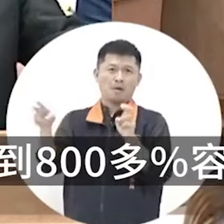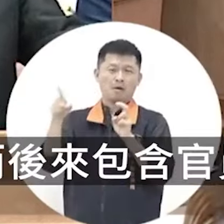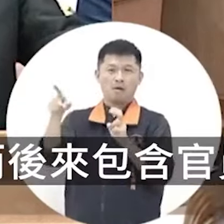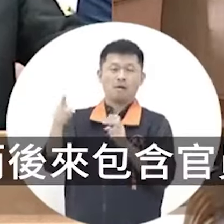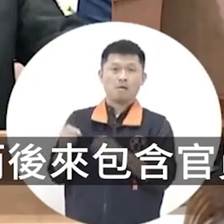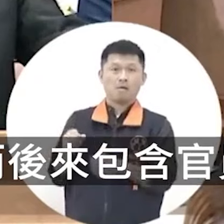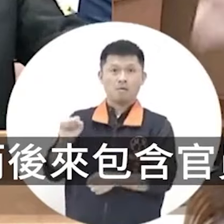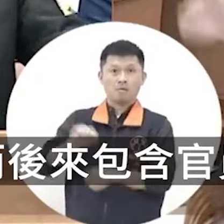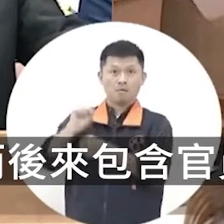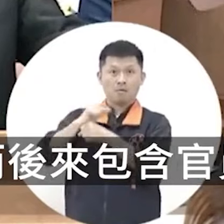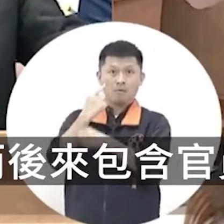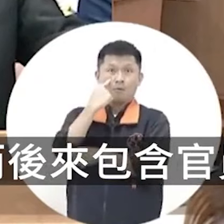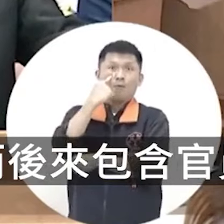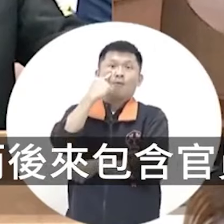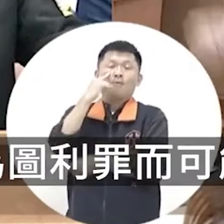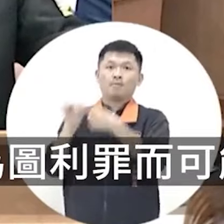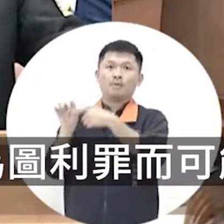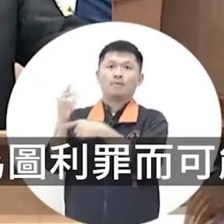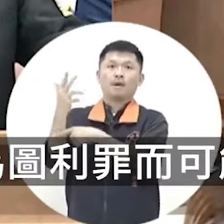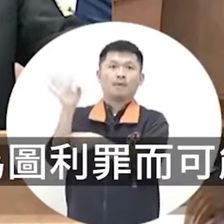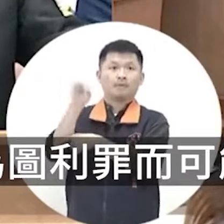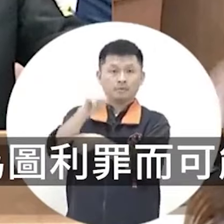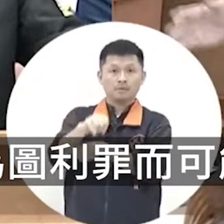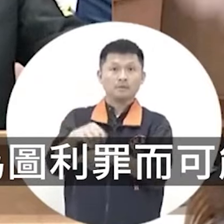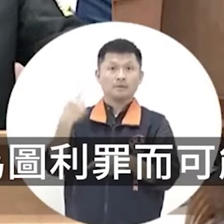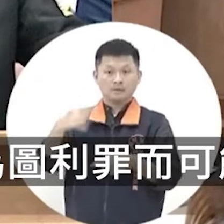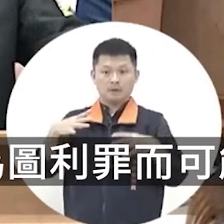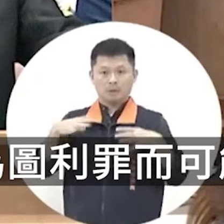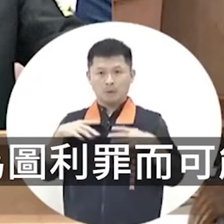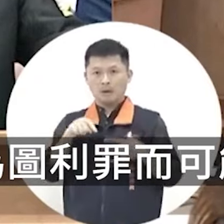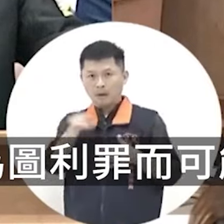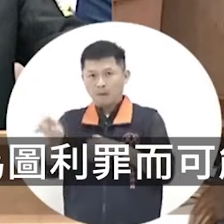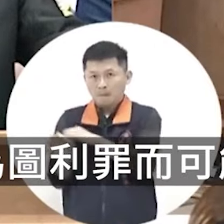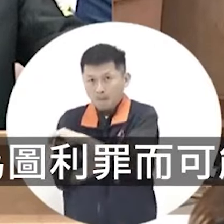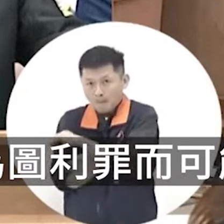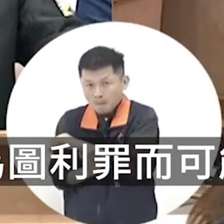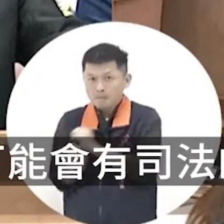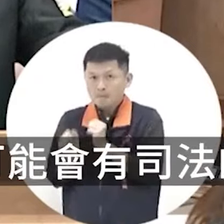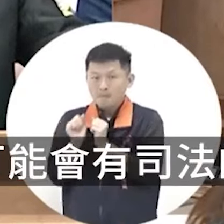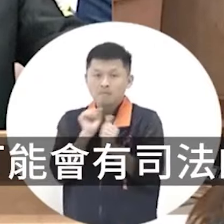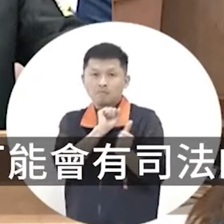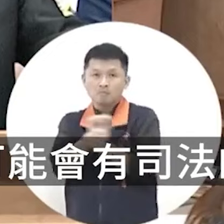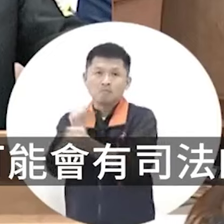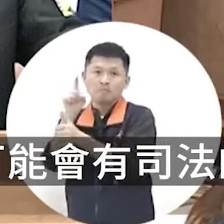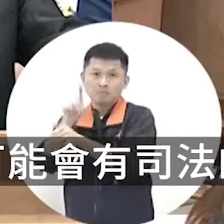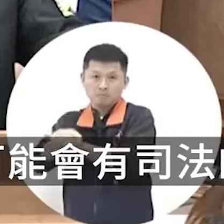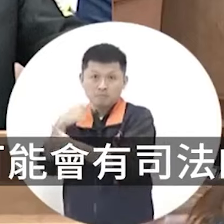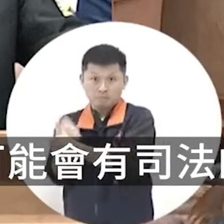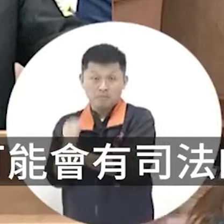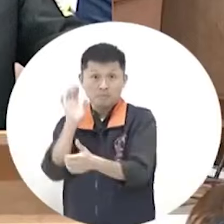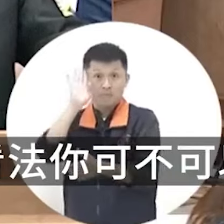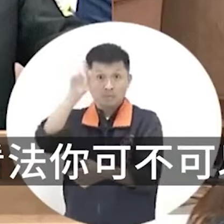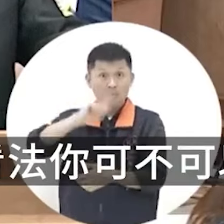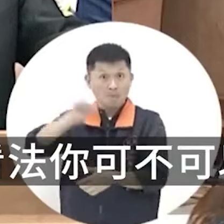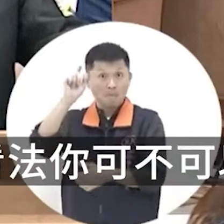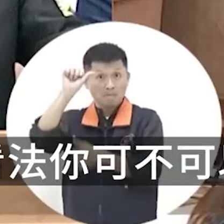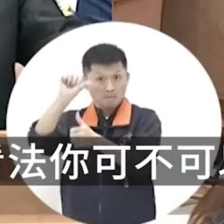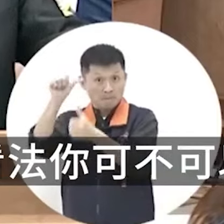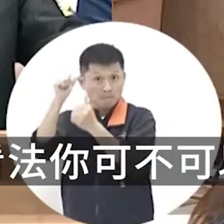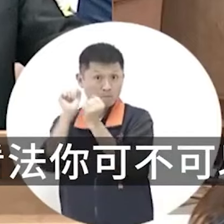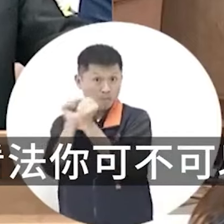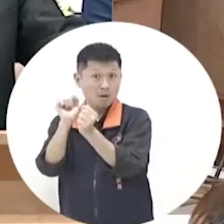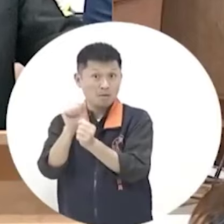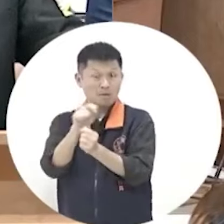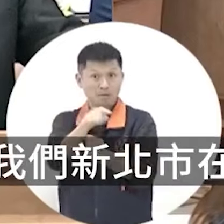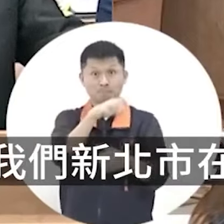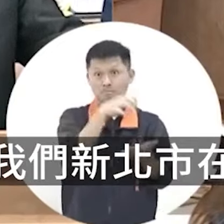容积，而后来包含官员有人因为土地罪啊，可能被收押，未来可能会有司法的刑责，你的看法你可不可以